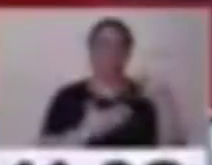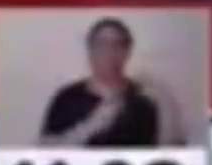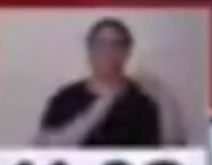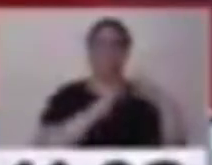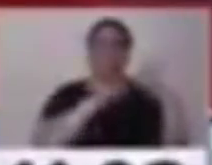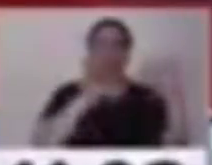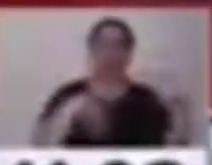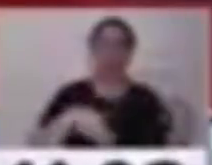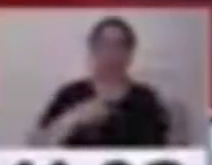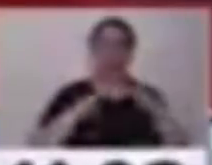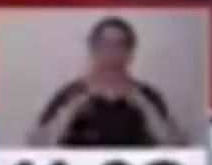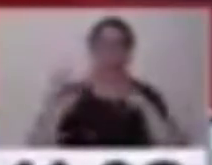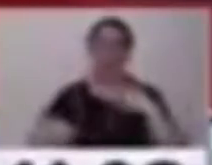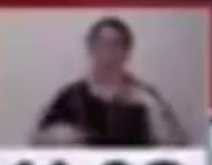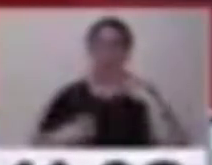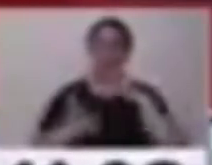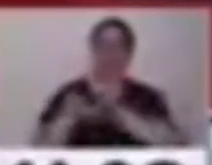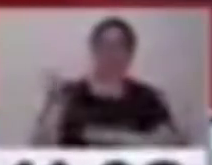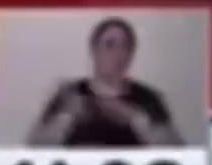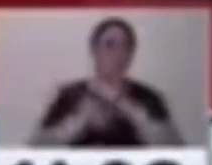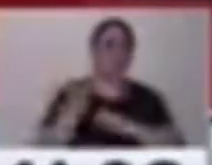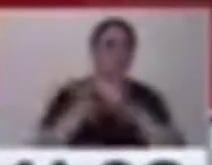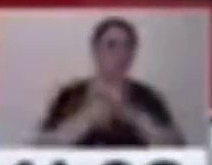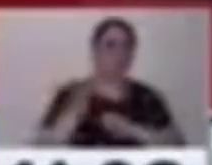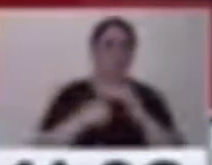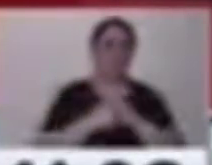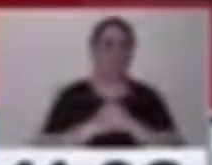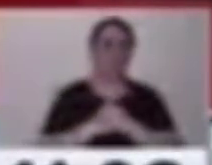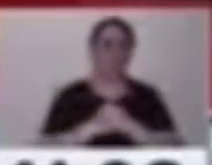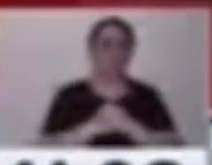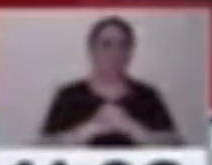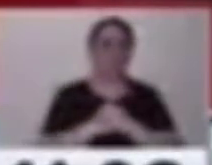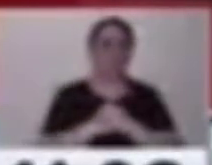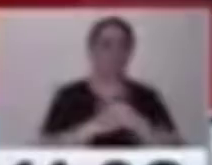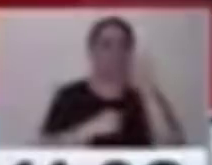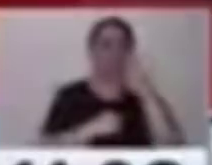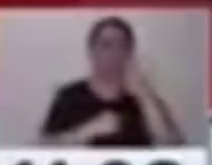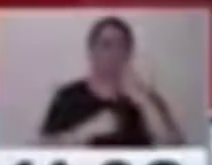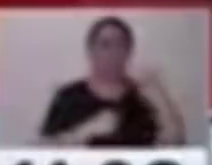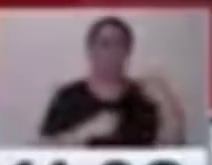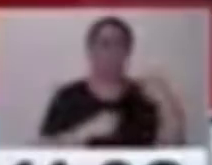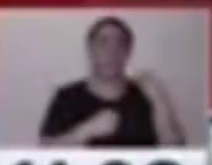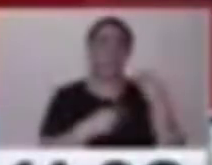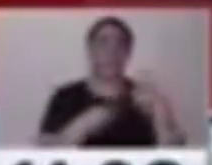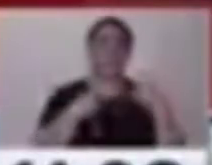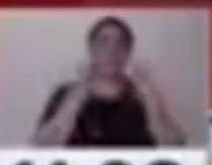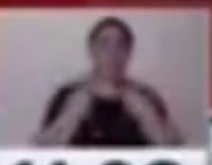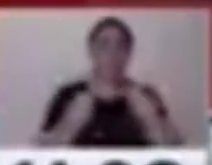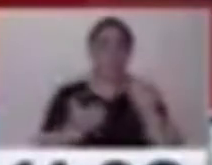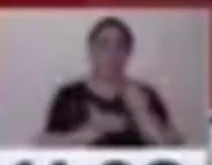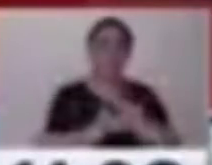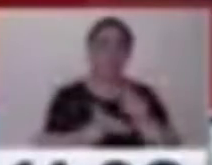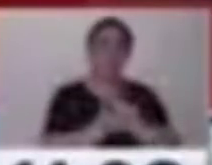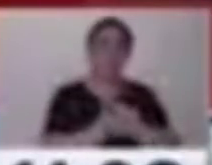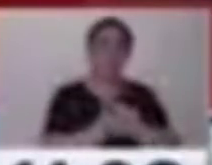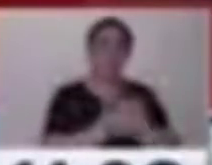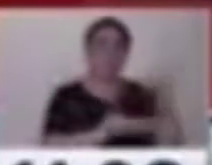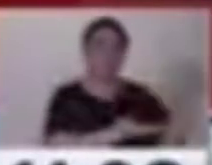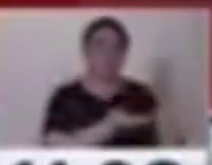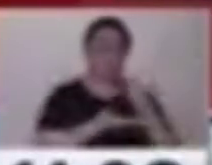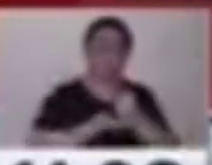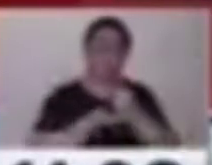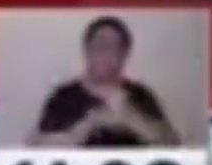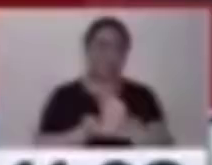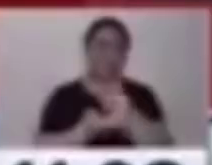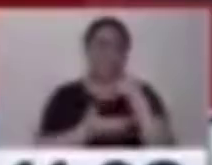Marami po sa ating mga kababayan ang nangihingi ng updates ukol pa rin sa social amelioration program ng ating pamahalaan at yan at iba pa